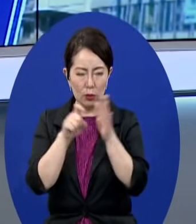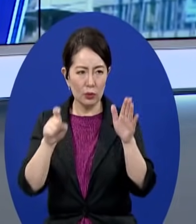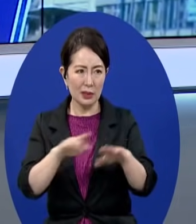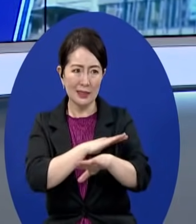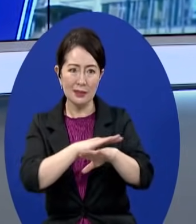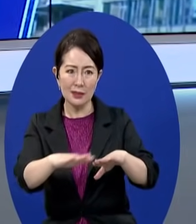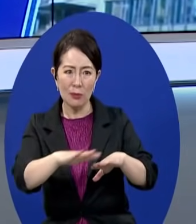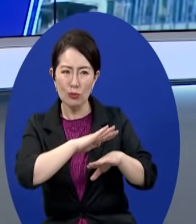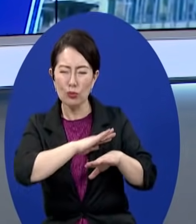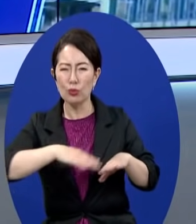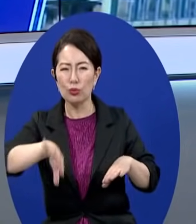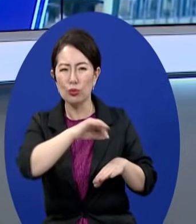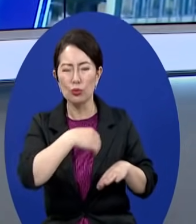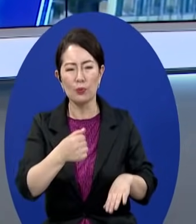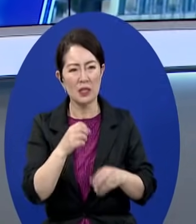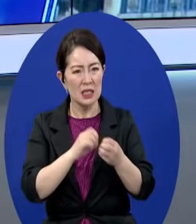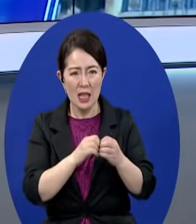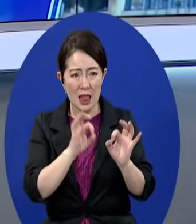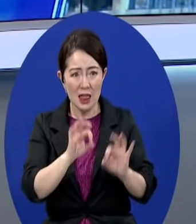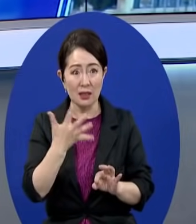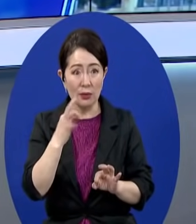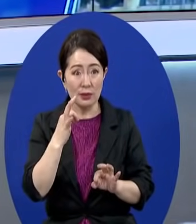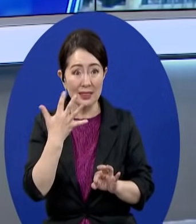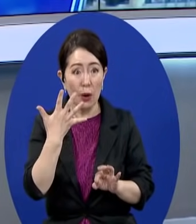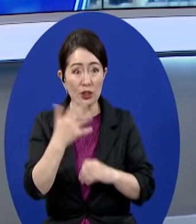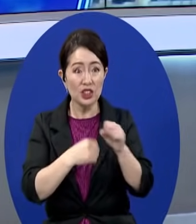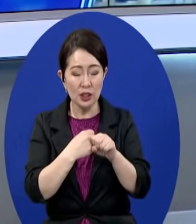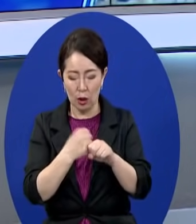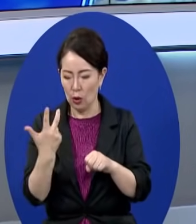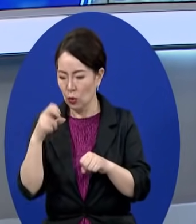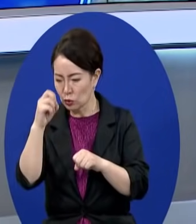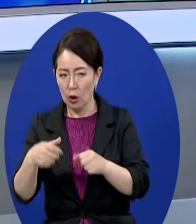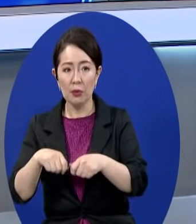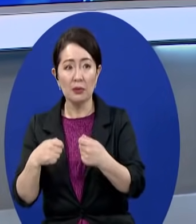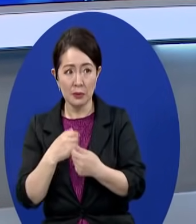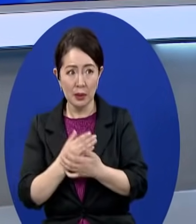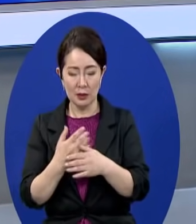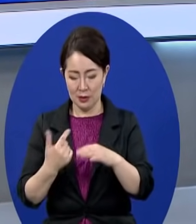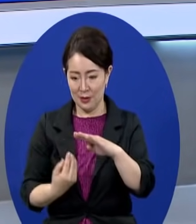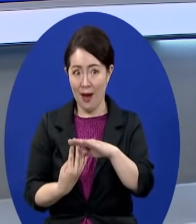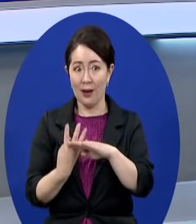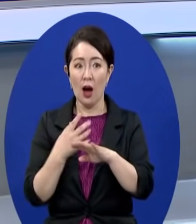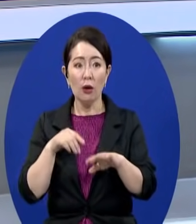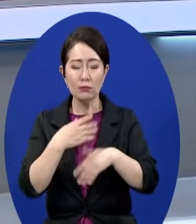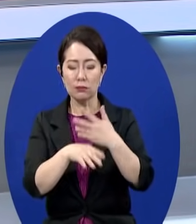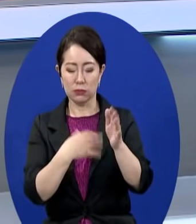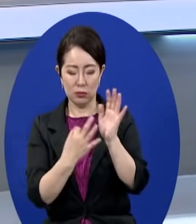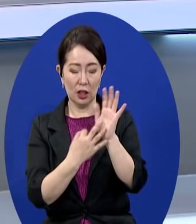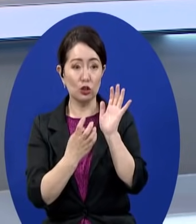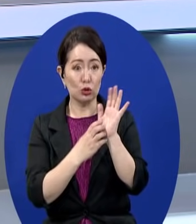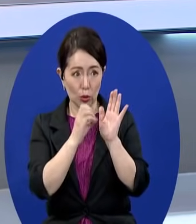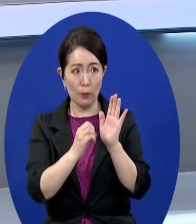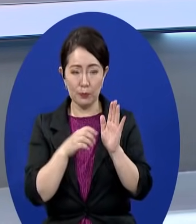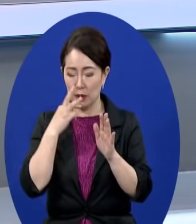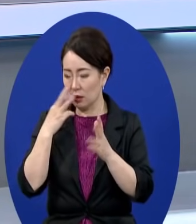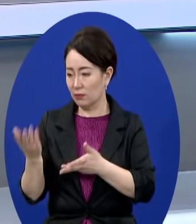автосамын 30% нь эвдрээд байна. Улсын хэмжээнд тариалалт 89%-тай үргэлжилж байна. Эдгээр болон бусад